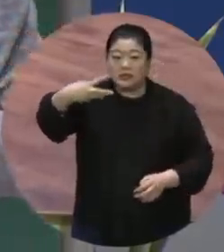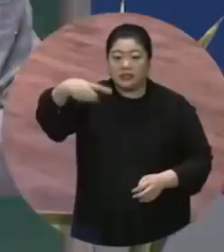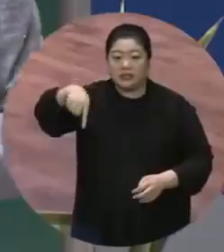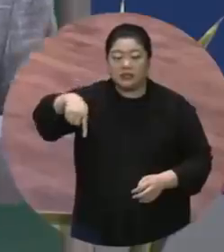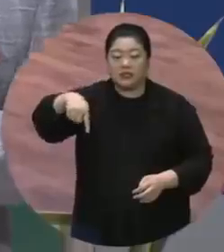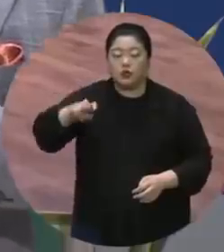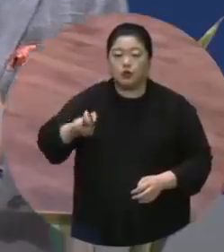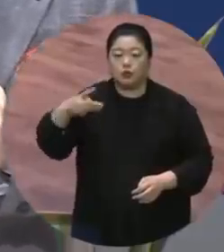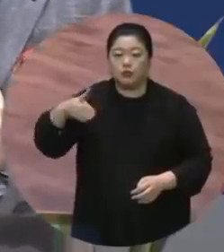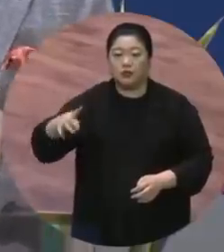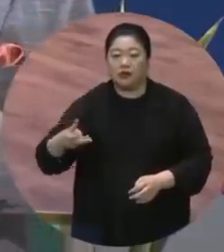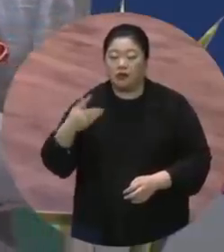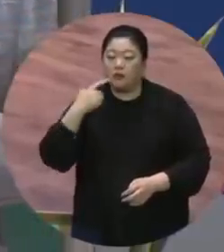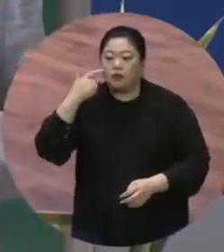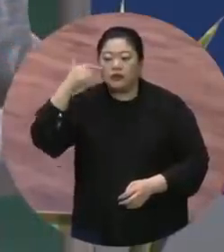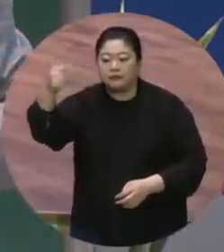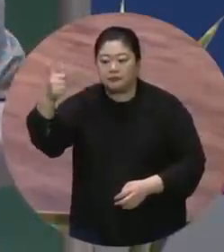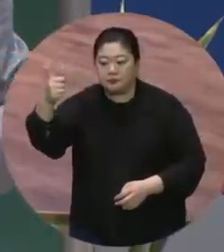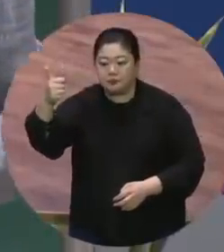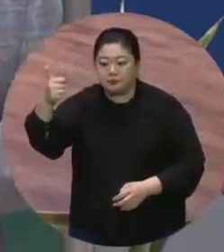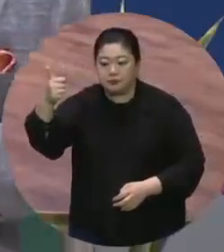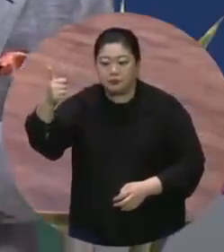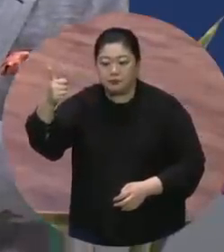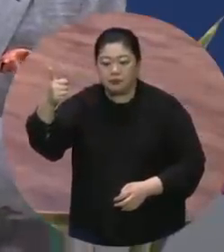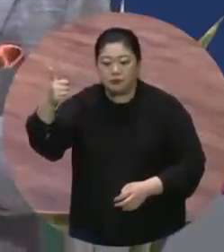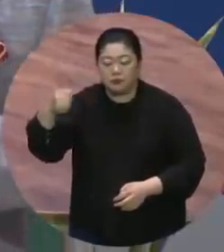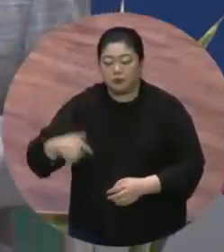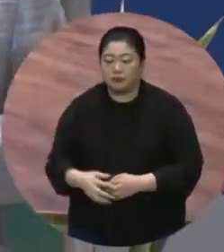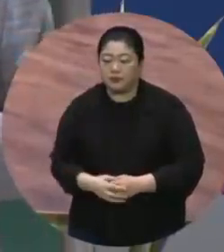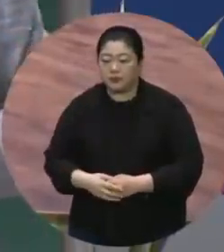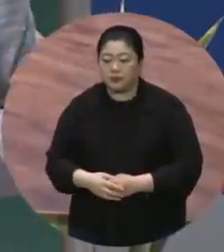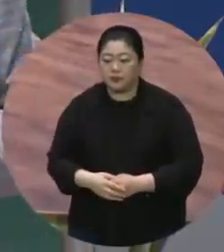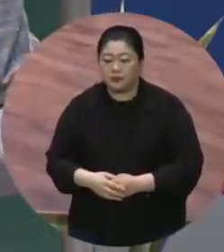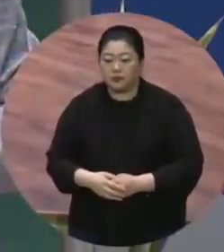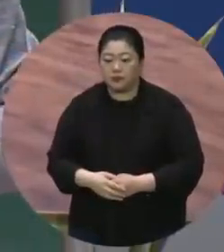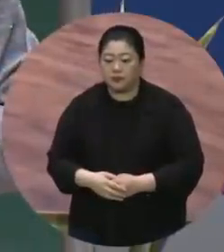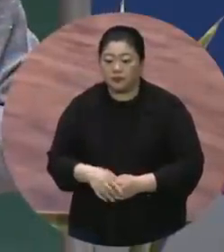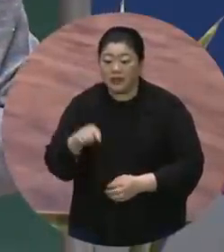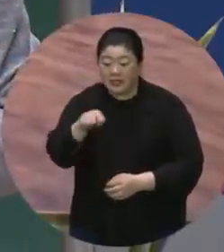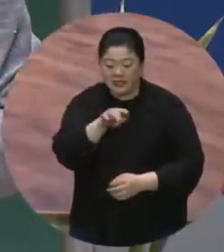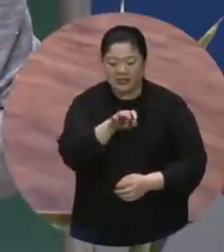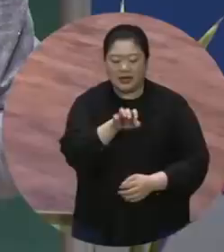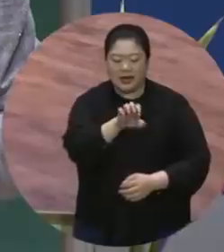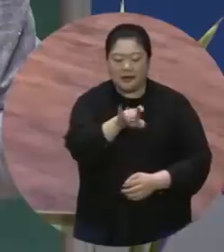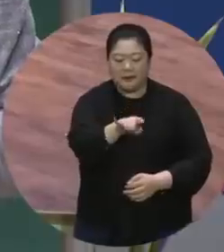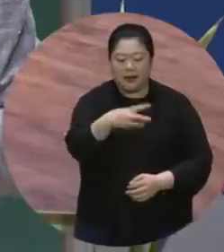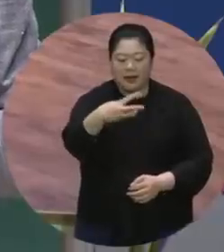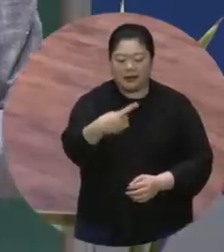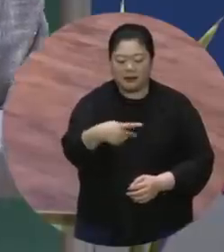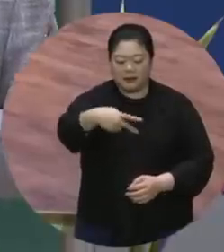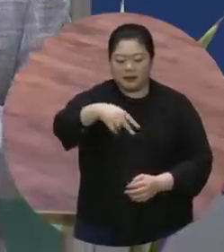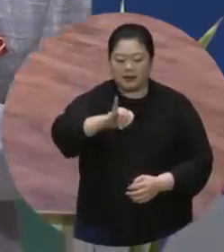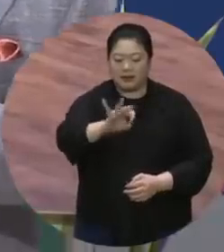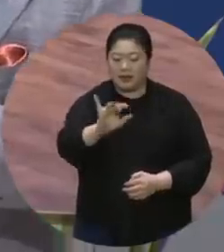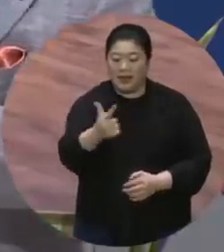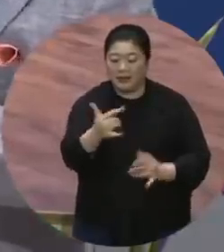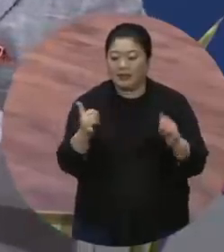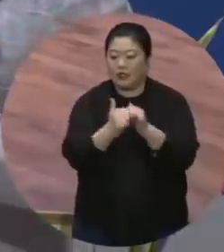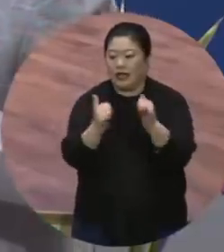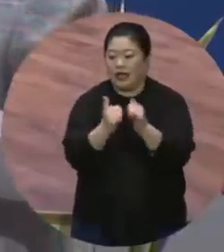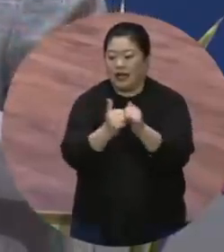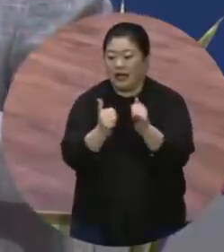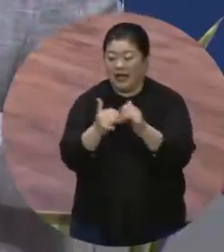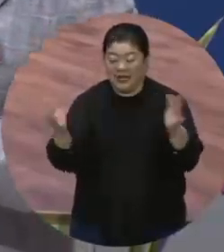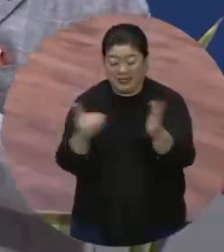그룬텁이라는 목사예요. 그래서 이 목사, 이 전쟁이 다 끝나고 이제 나라가 안정되어서 이